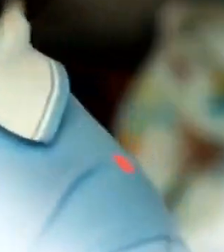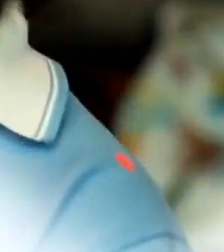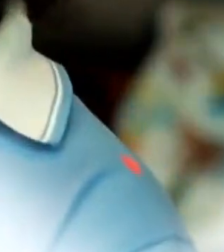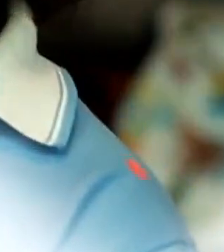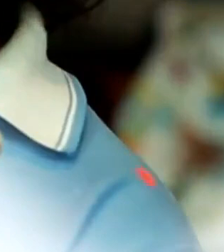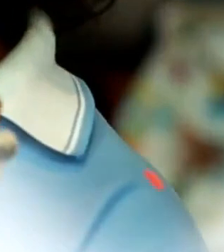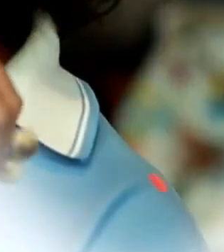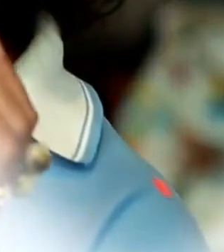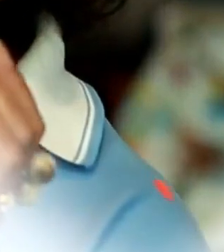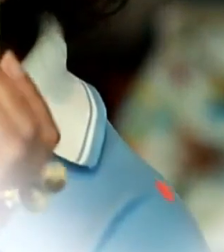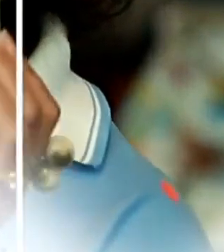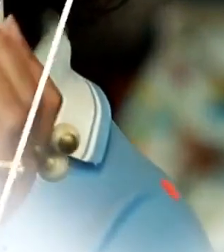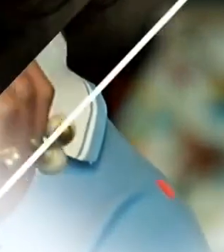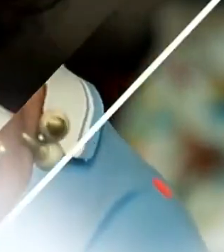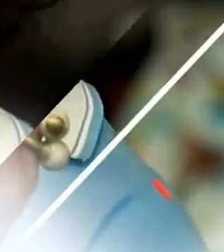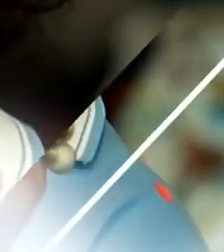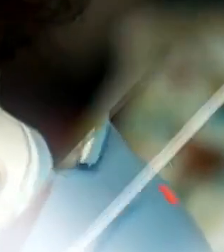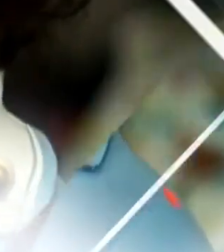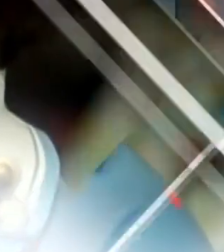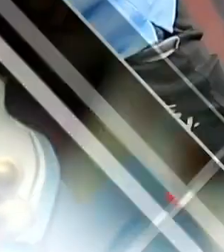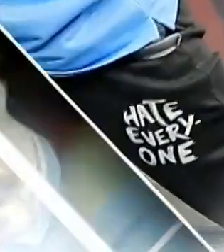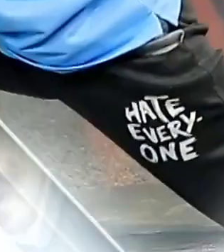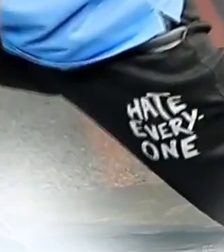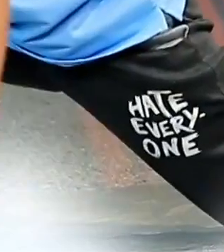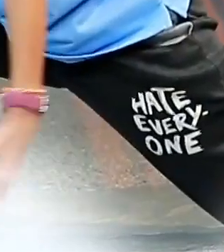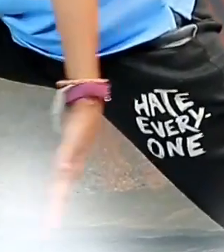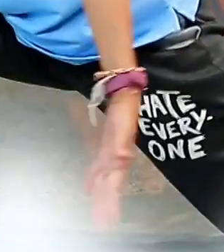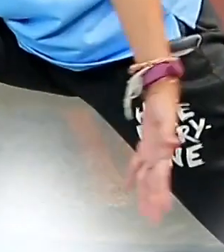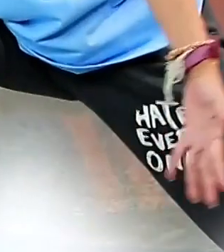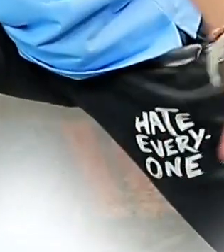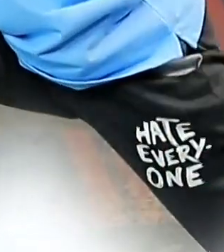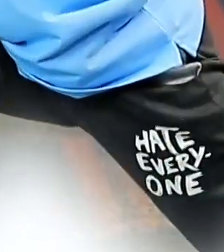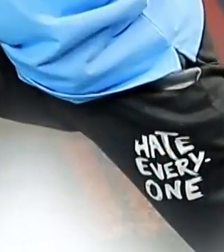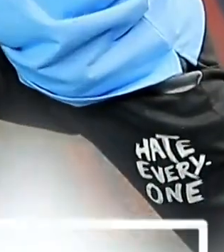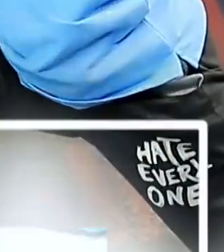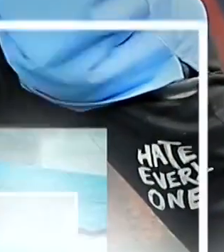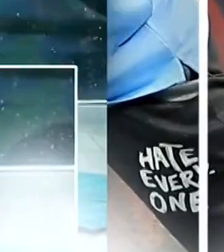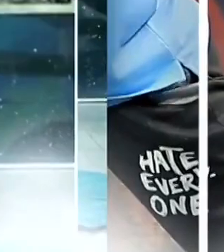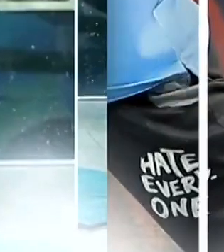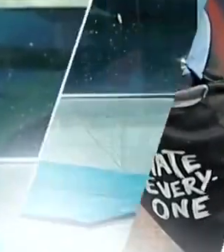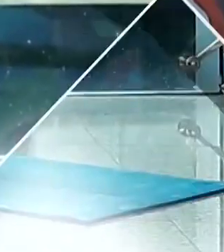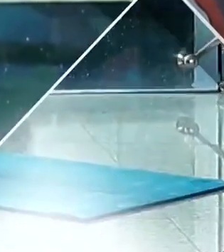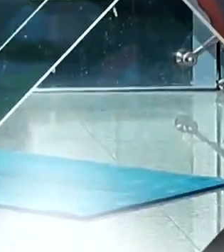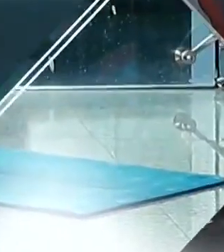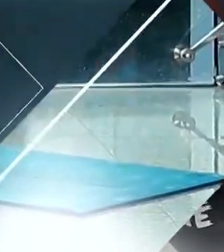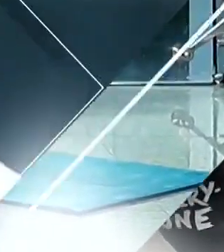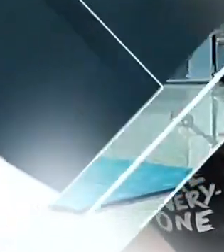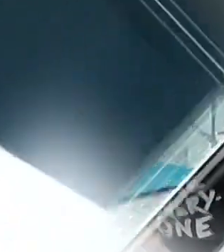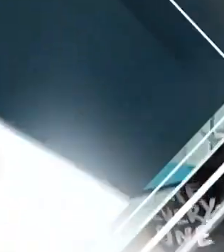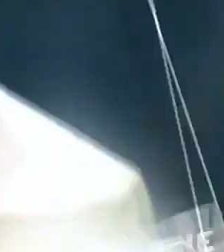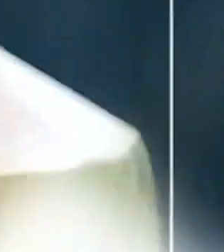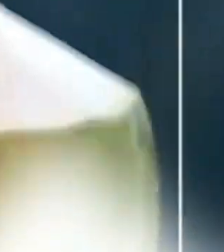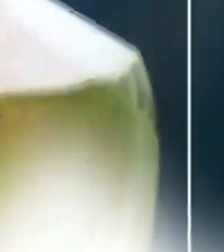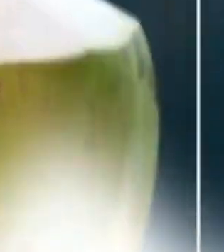ปันรู้ไว้ก่อนกับตัวสู้โรคภัยรับสิ่งในหัวใจเหมือนเป็นผู้หุง